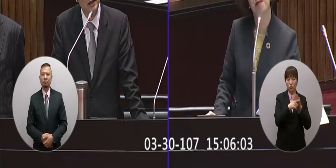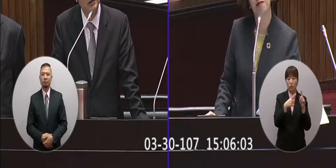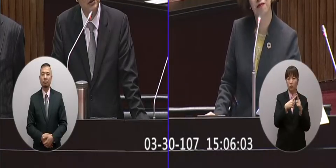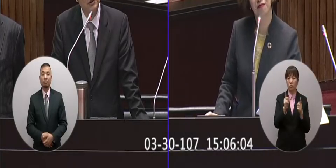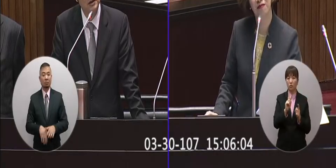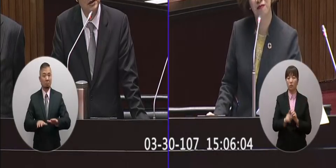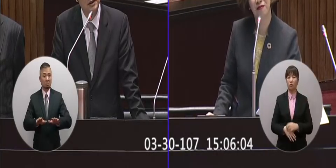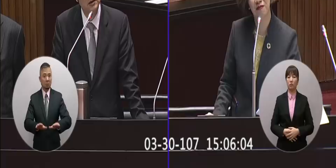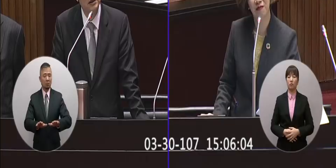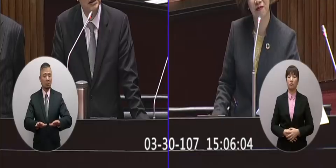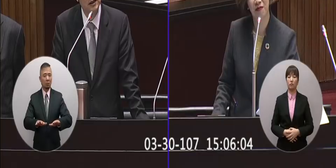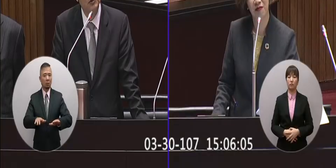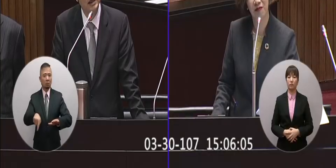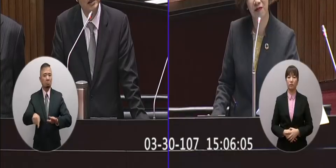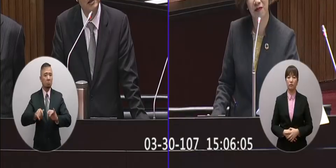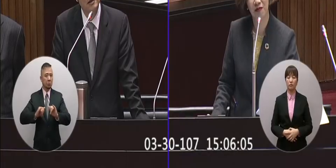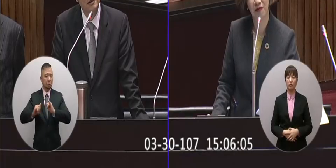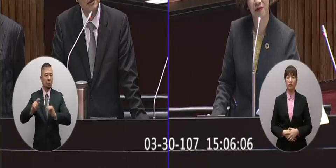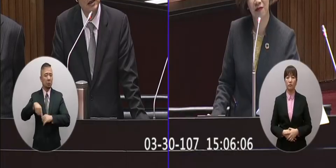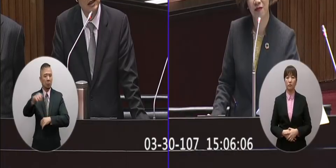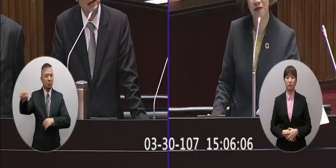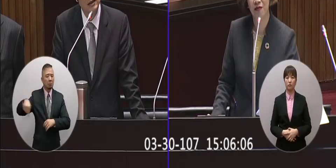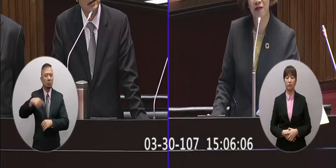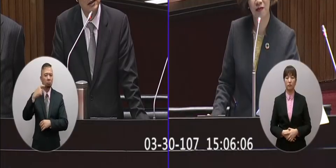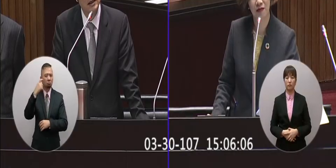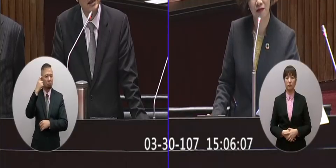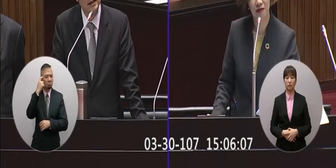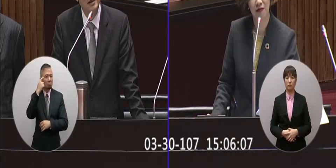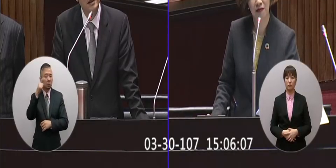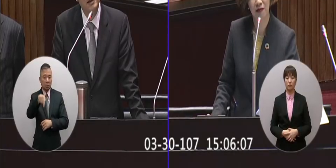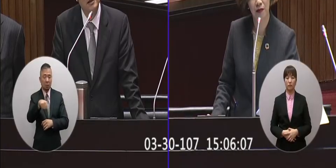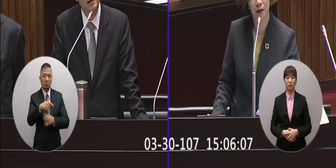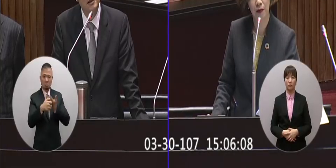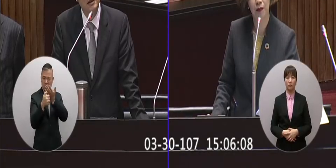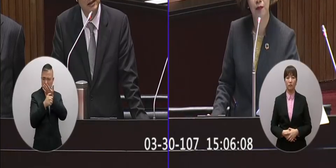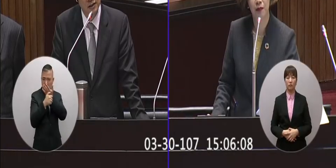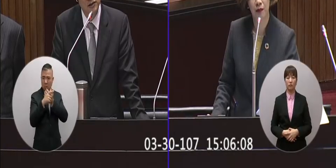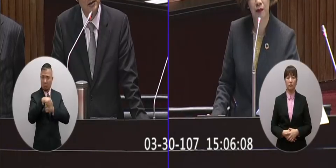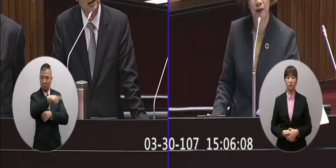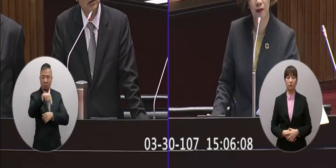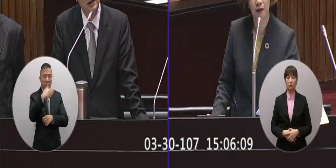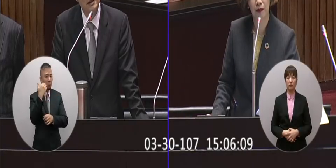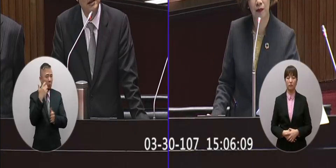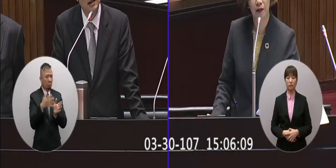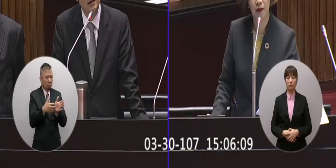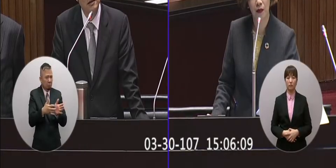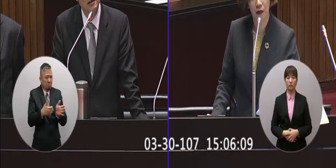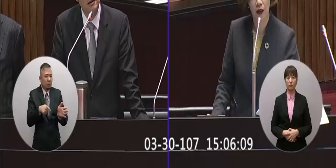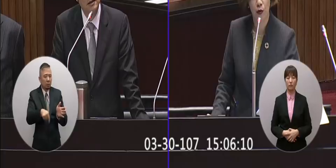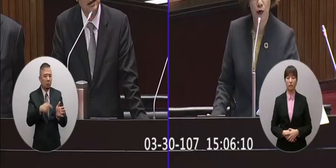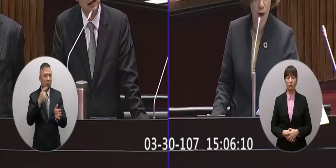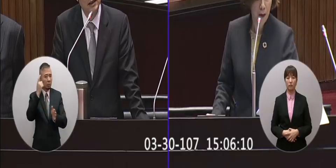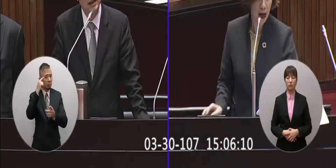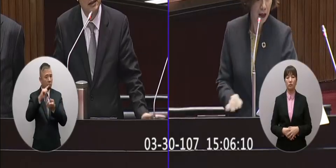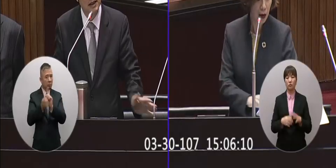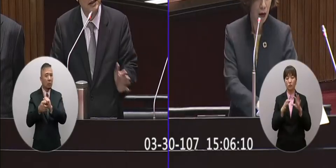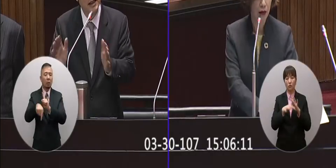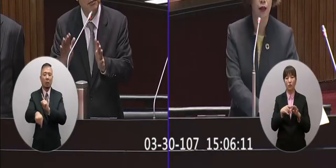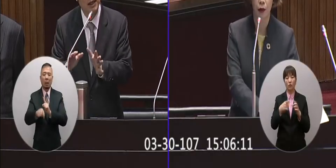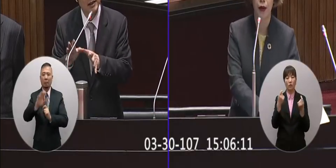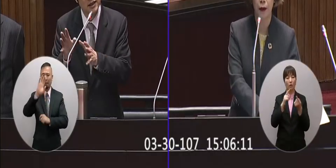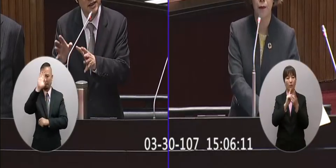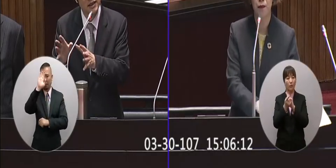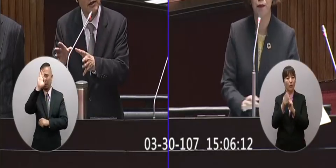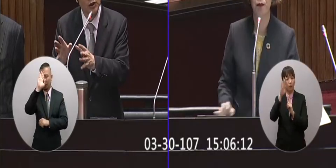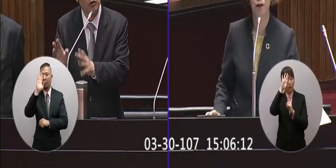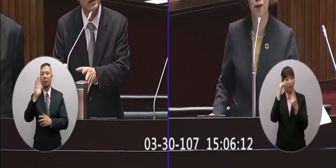目前越来越多的社会认为，他一旦成瘾，那这个就是个患者了。 所以我们把他当患者， 但这